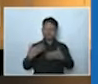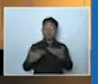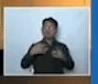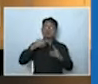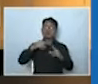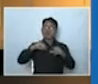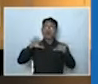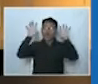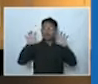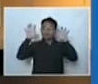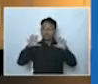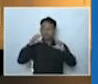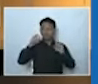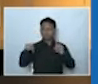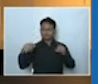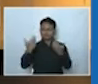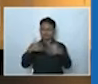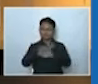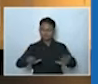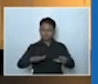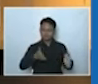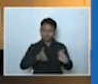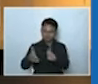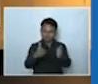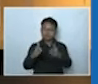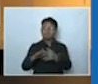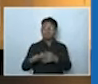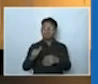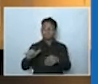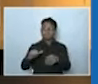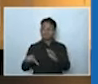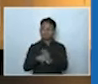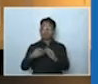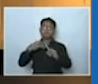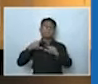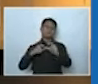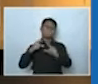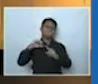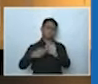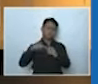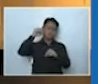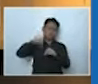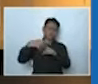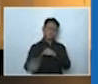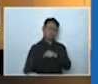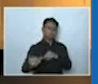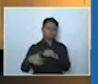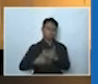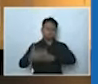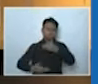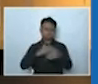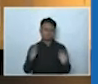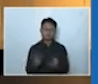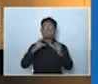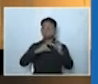kita membuat membangun rumah sakit yang terjangkau dan menjangkau wilayah terpencil dan mereka adalah langsung kerja sama